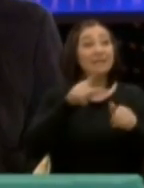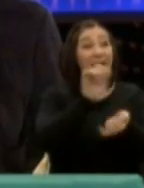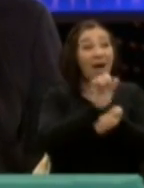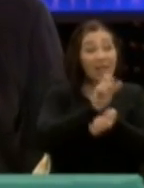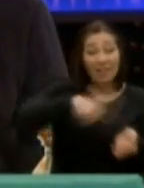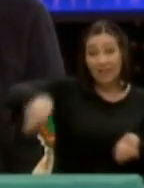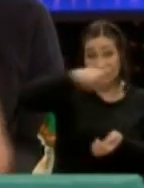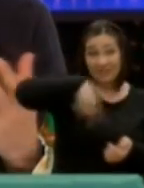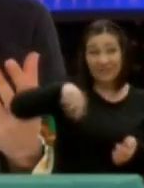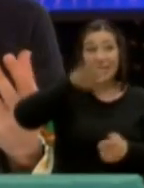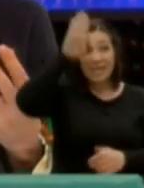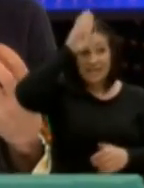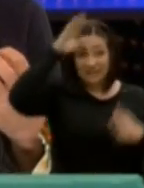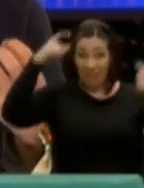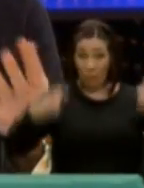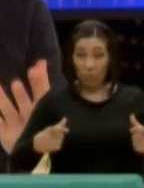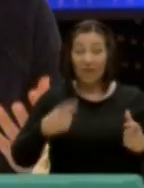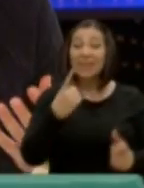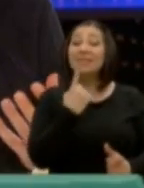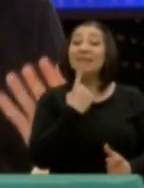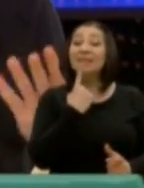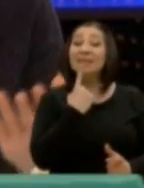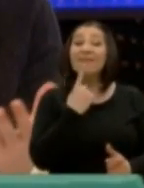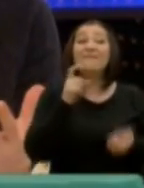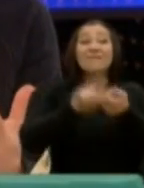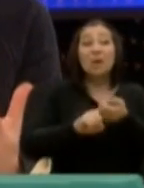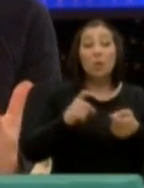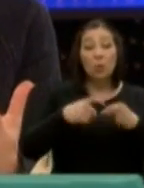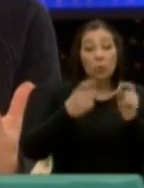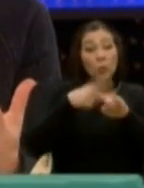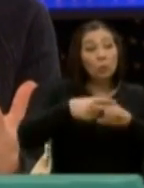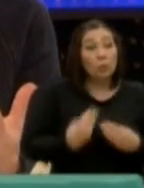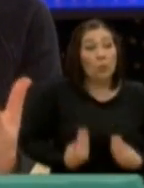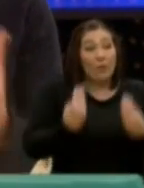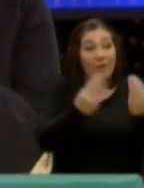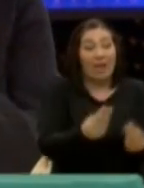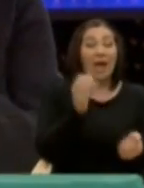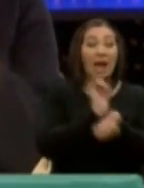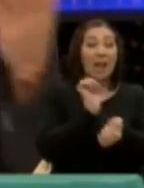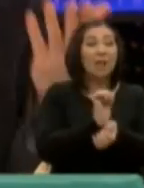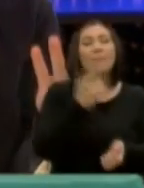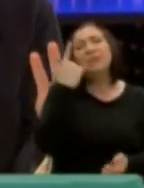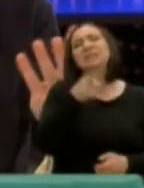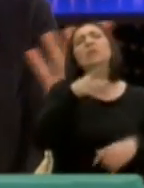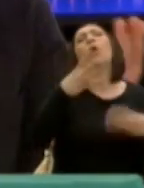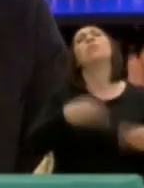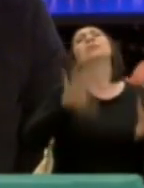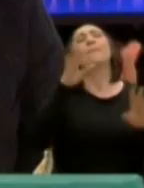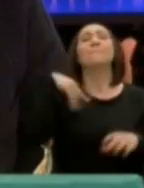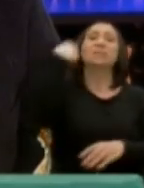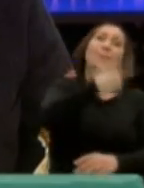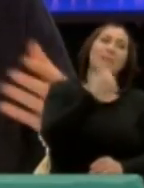aileleriniz demek ki İstanbul'a tadını ve ruhunu veren aileler. Ha, belki siz olmasaydınız başka birisi